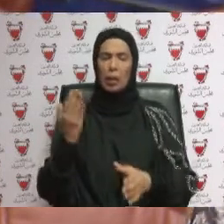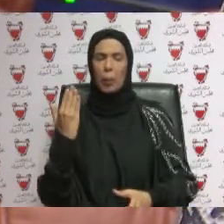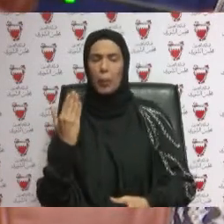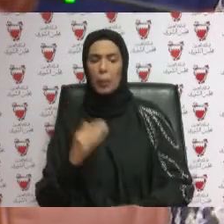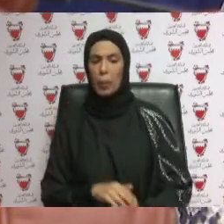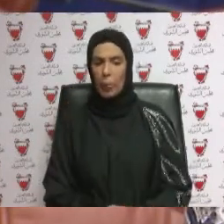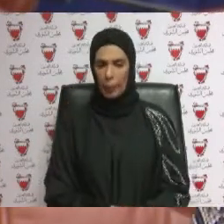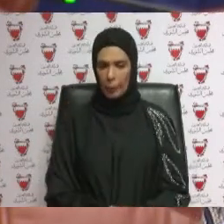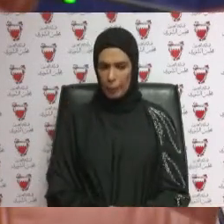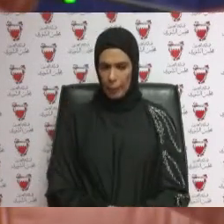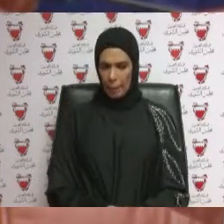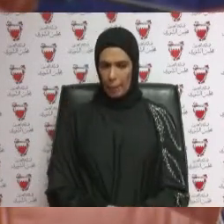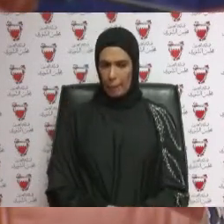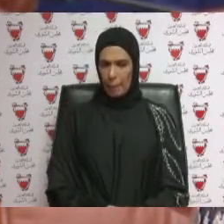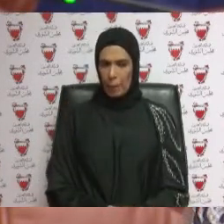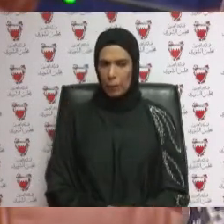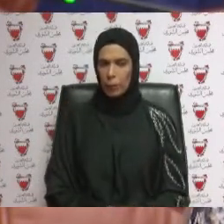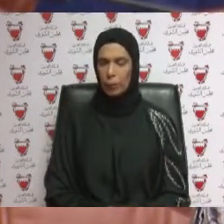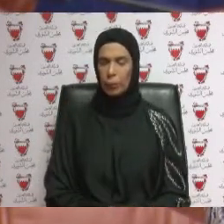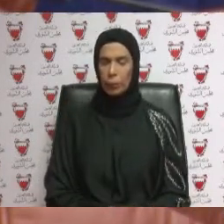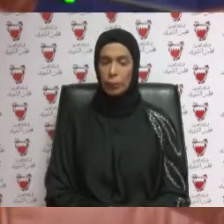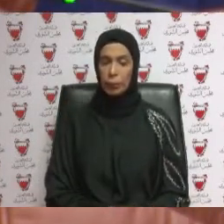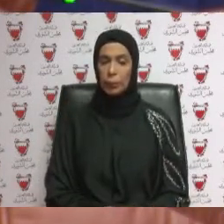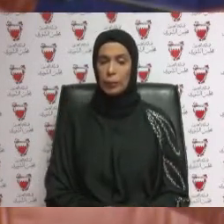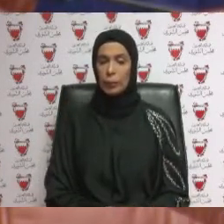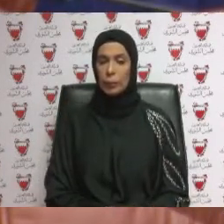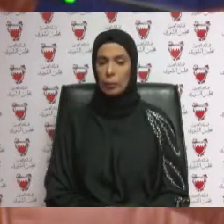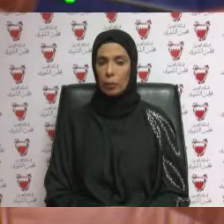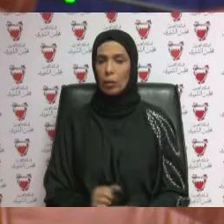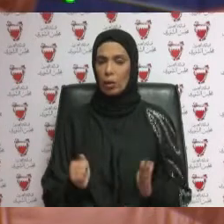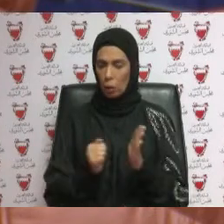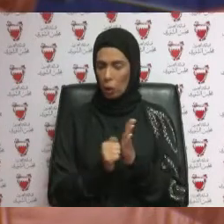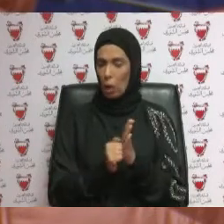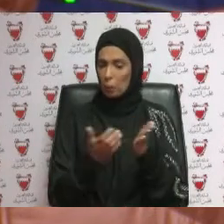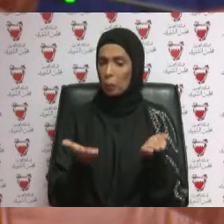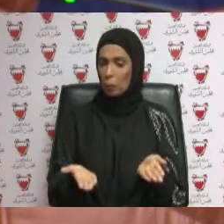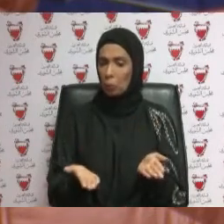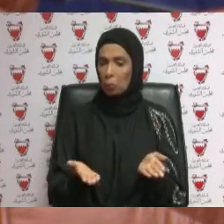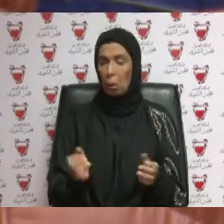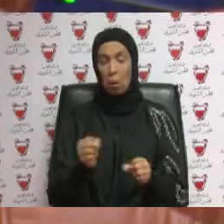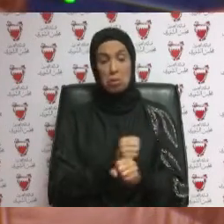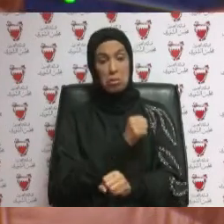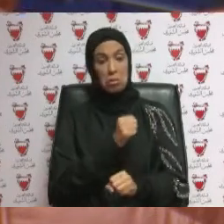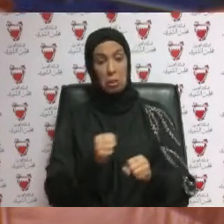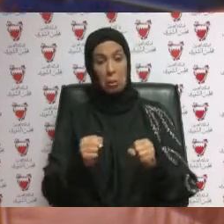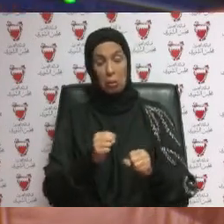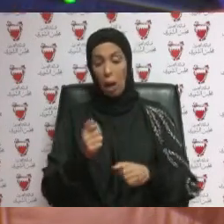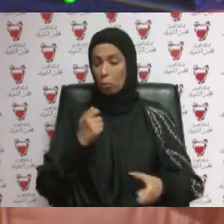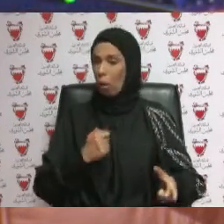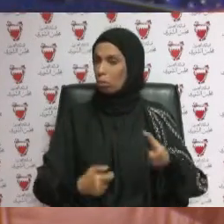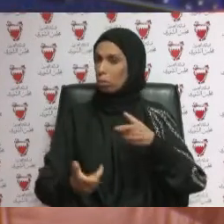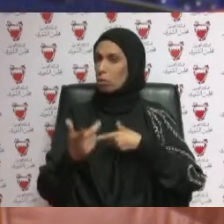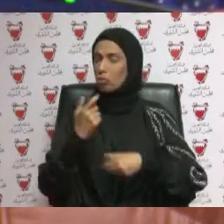يعني انا قمت بالاتفاق معك العين كسكن وهو استخدمك لنشاط التجاري.